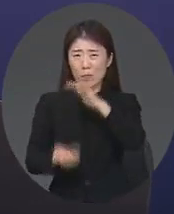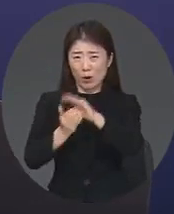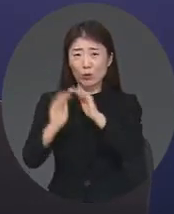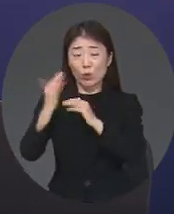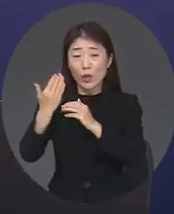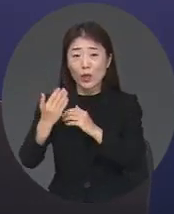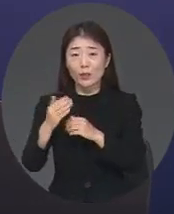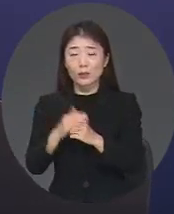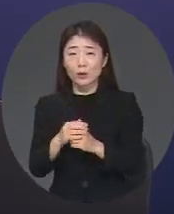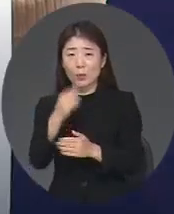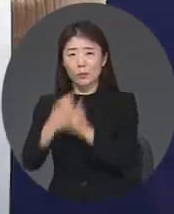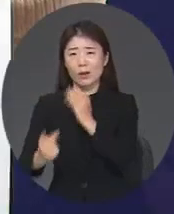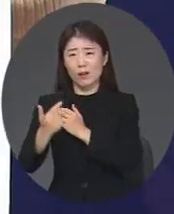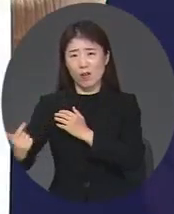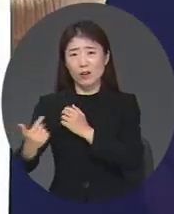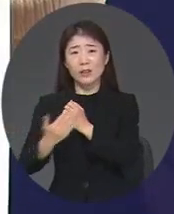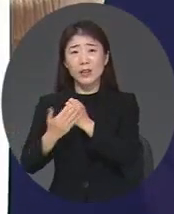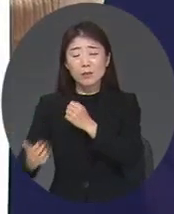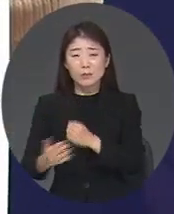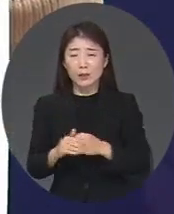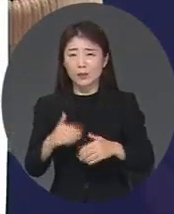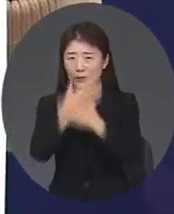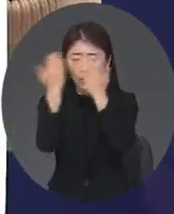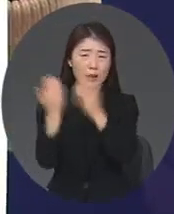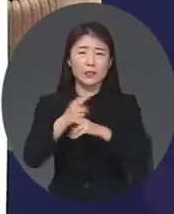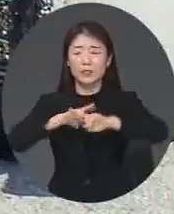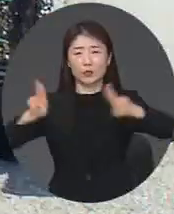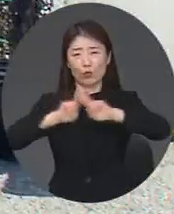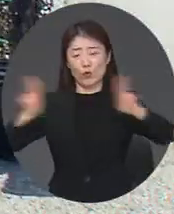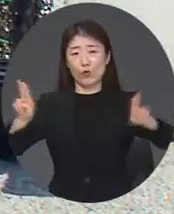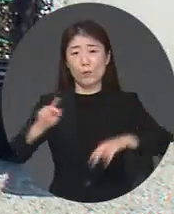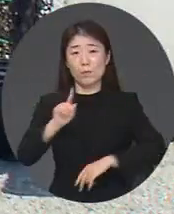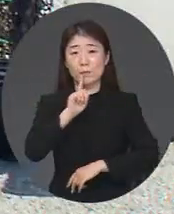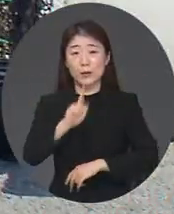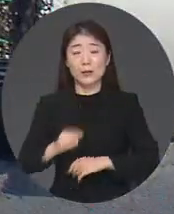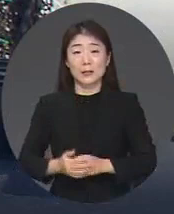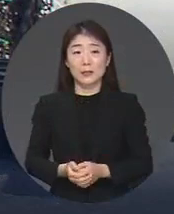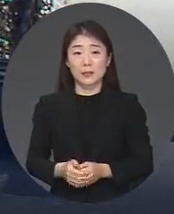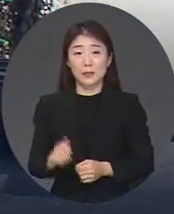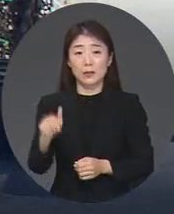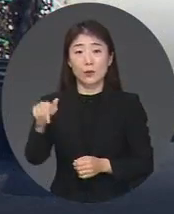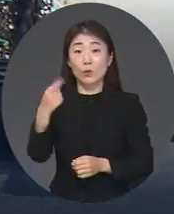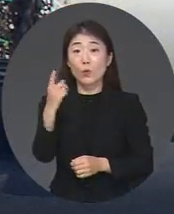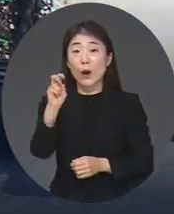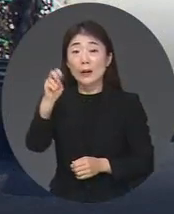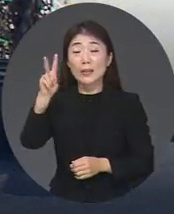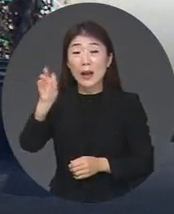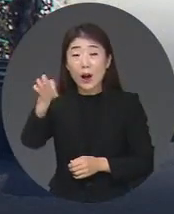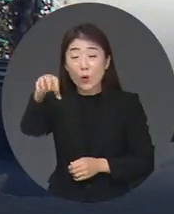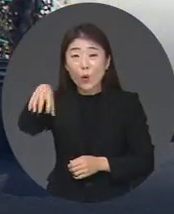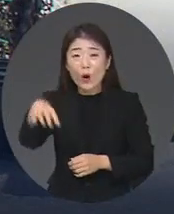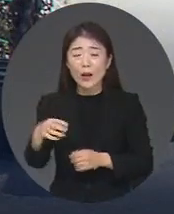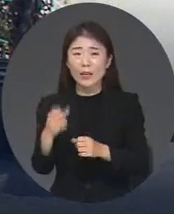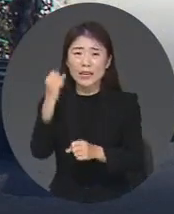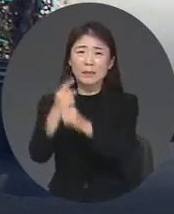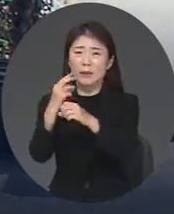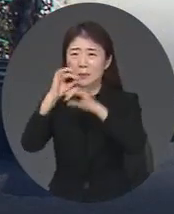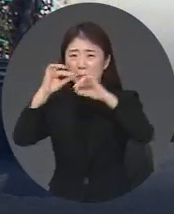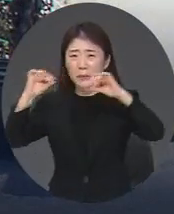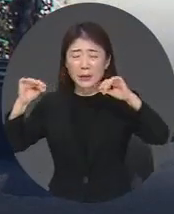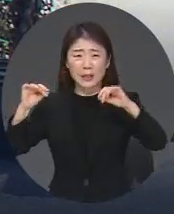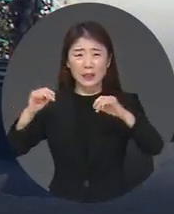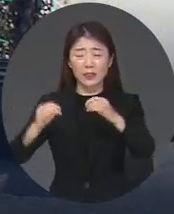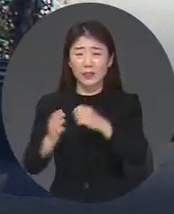부를 것이라며 전면 백지화를 요구하고 나섰습니다. 여기 광양만권은 이미 대기오염이 누적 심화되어 있는데